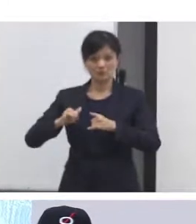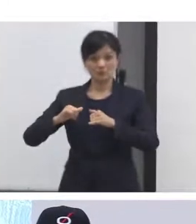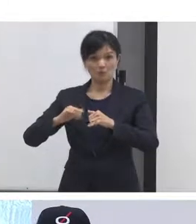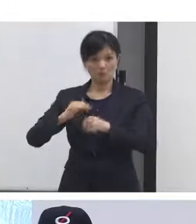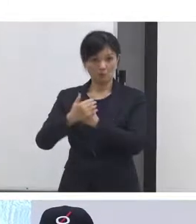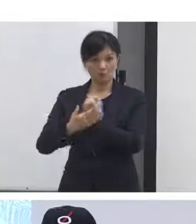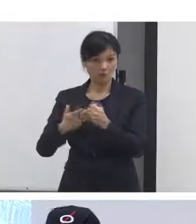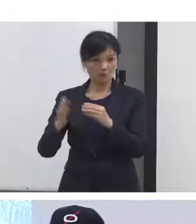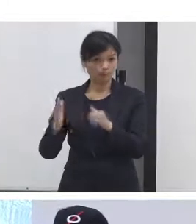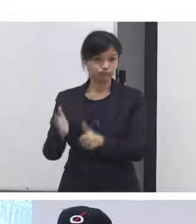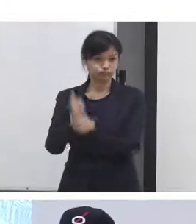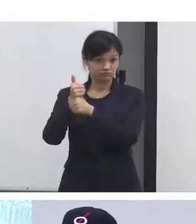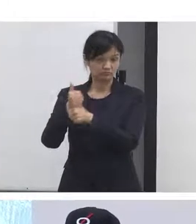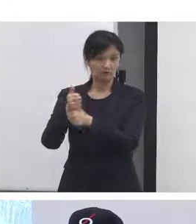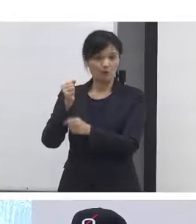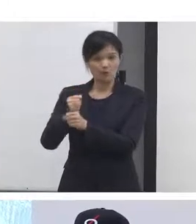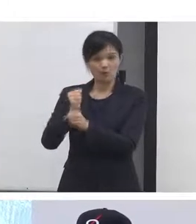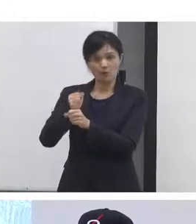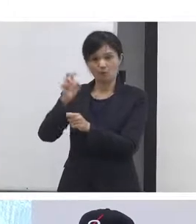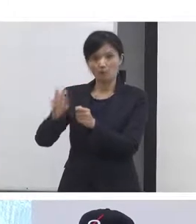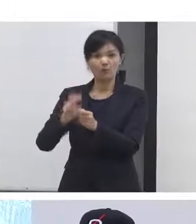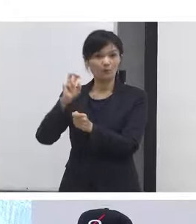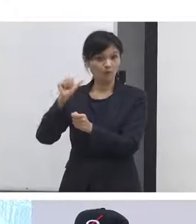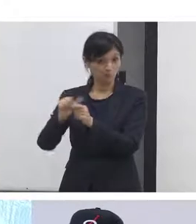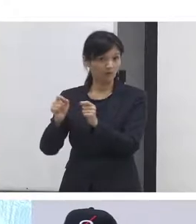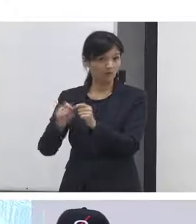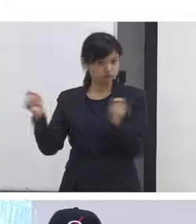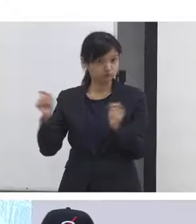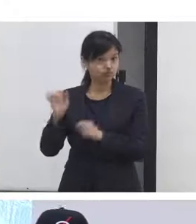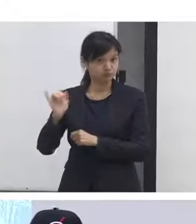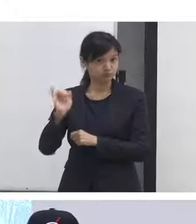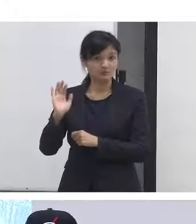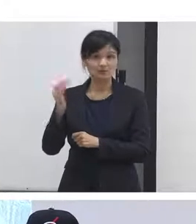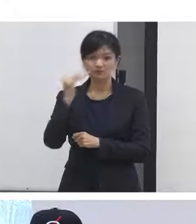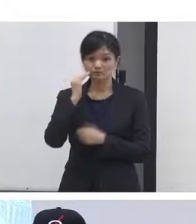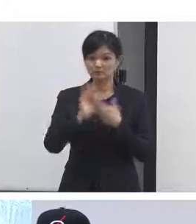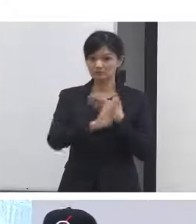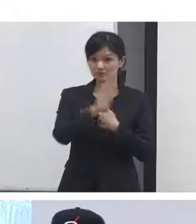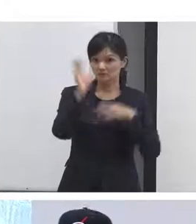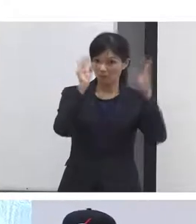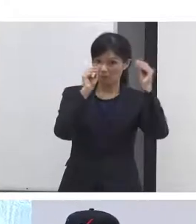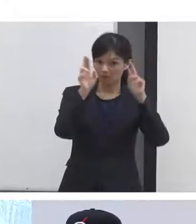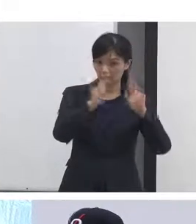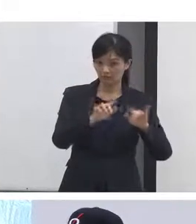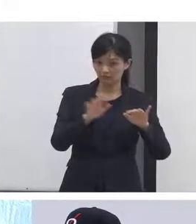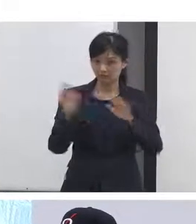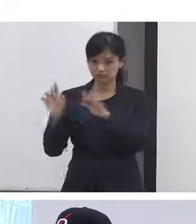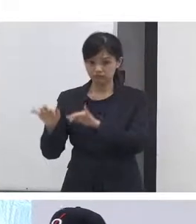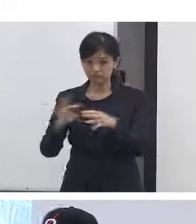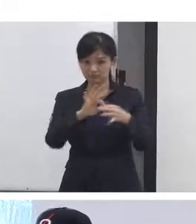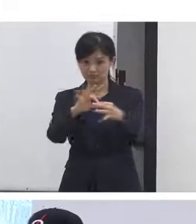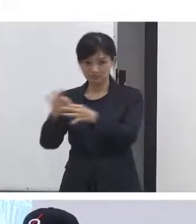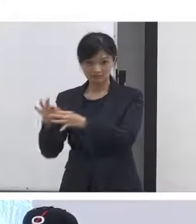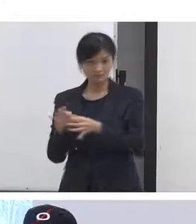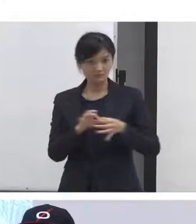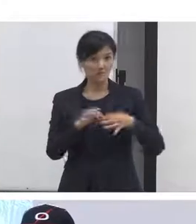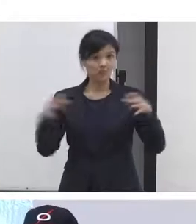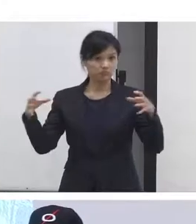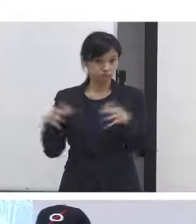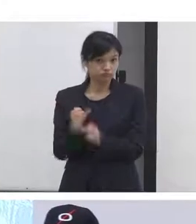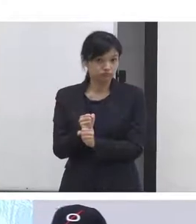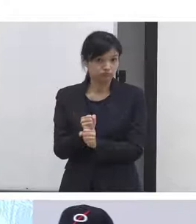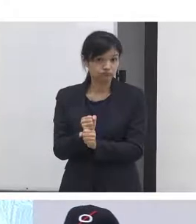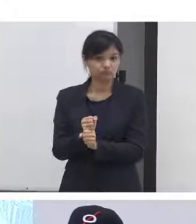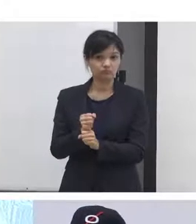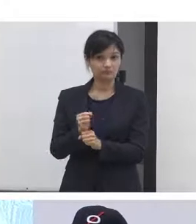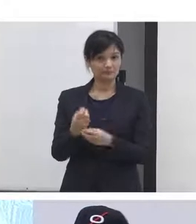其实有很好的基础，但当它的资讯要开始跟其他单位合作，产生连结、产生效益的时候，它其